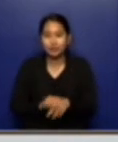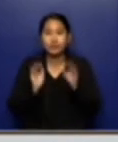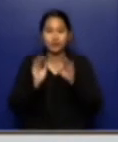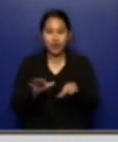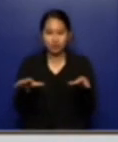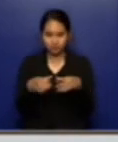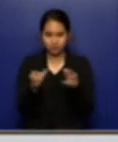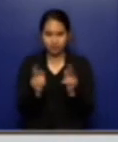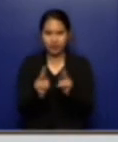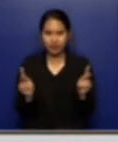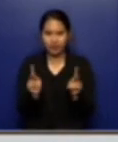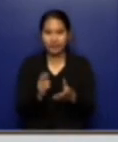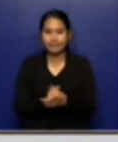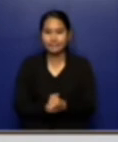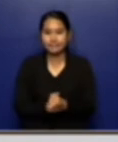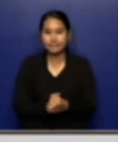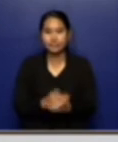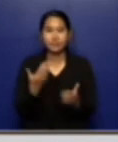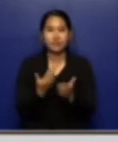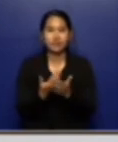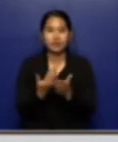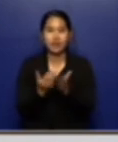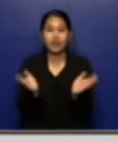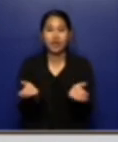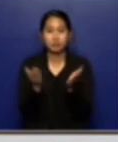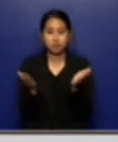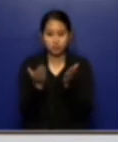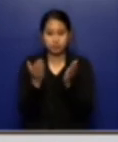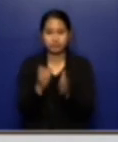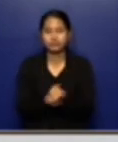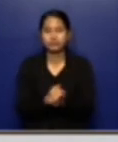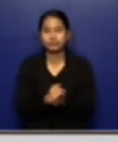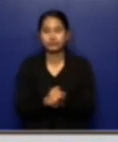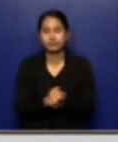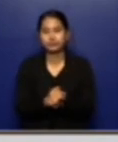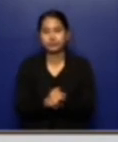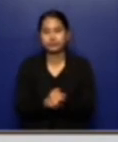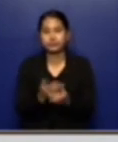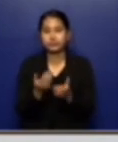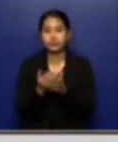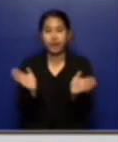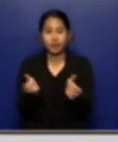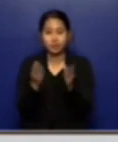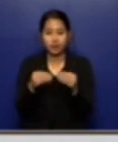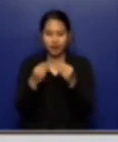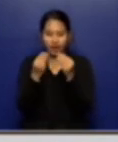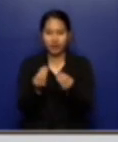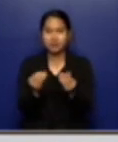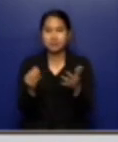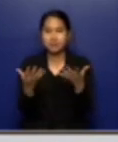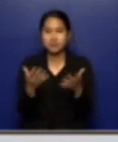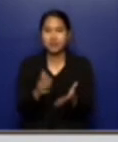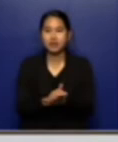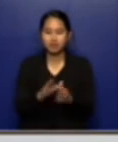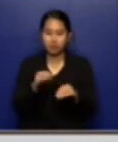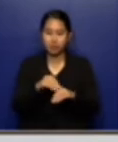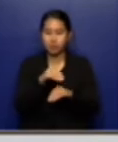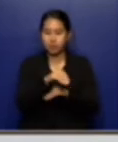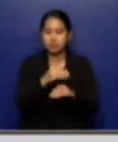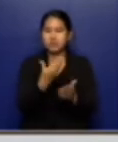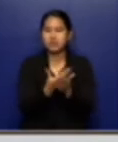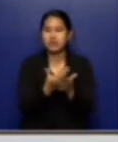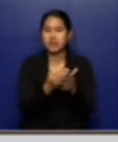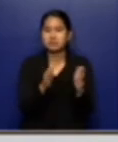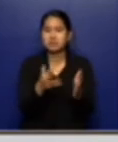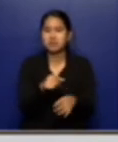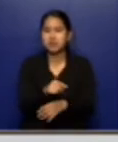วยไอ้เงินอุดหนุนเนี่ยที่มันมีปัญหาเนี่ยที่ท่านไม่ให้กรมเขาวันนี้กรมส่งเสริมเนี่ยไม่มีเงินผมไม่โทษกรมน